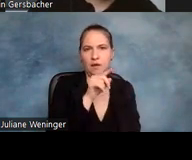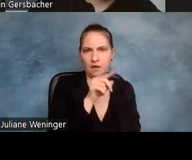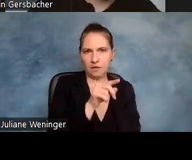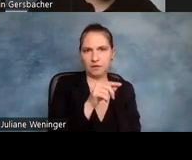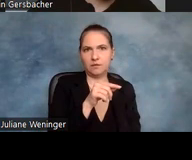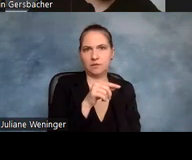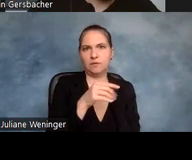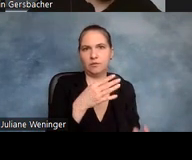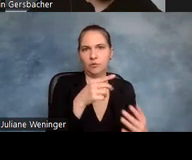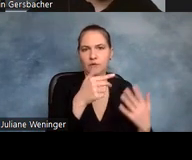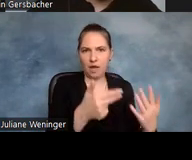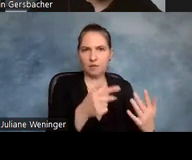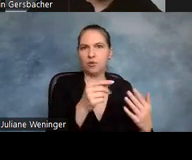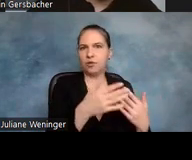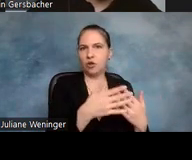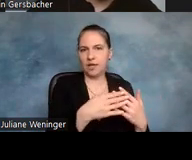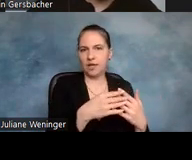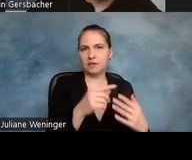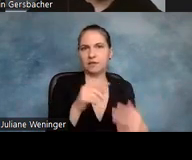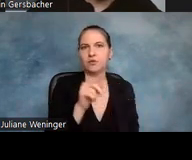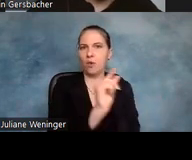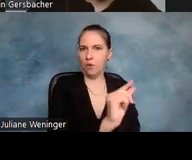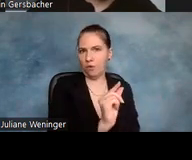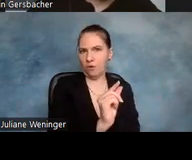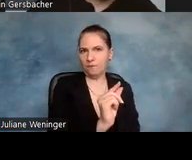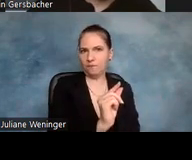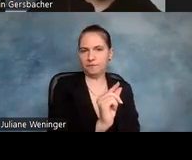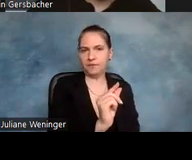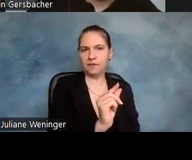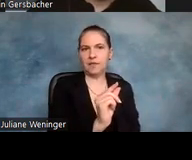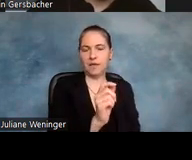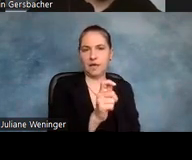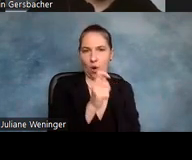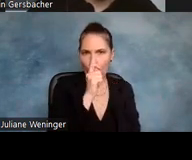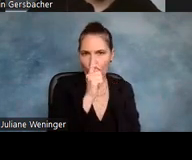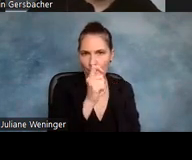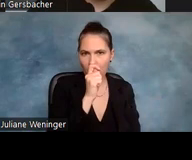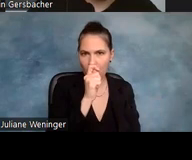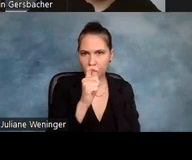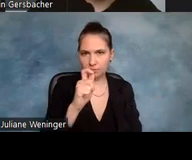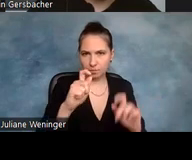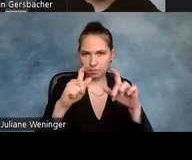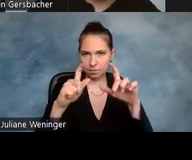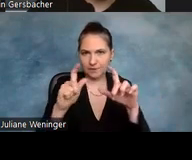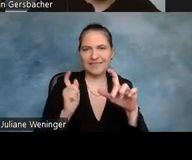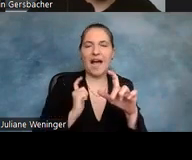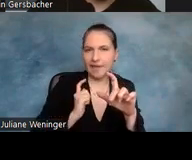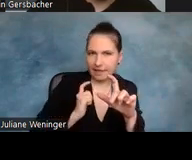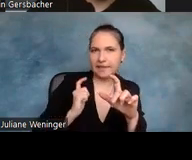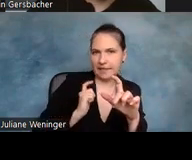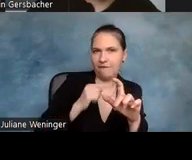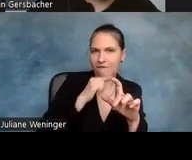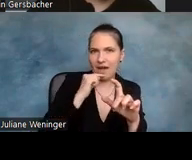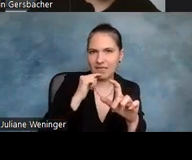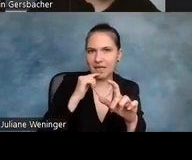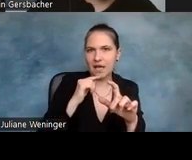heißt, Kontrastfeld ist zu gering. Und dann sehen wir, okay, die Lupe wird hervorgehoben, aber die ist ja eigentlich weiß. Aber wenn man drüber hovert,